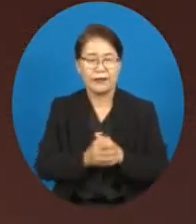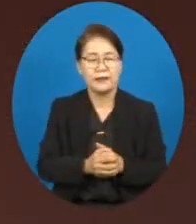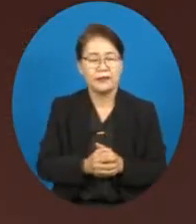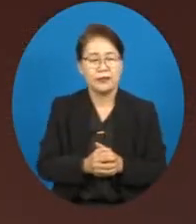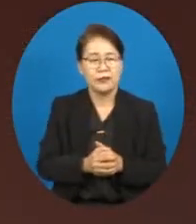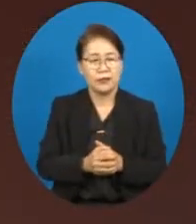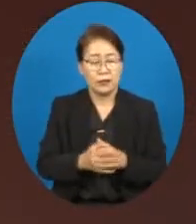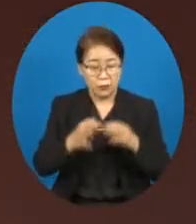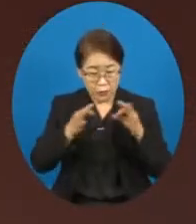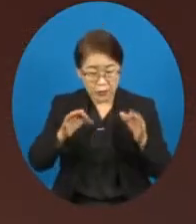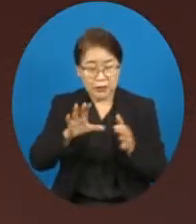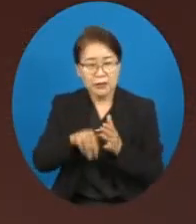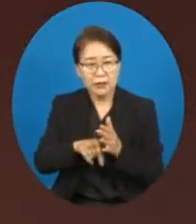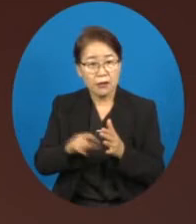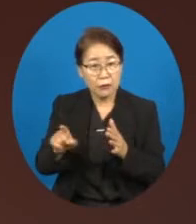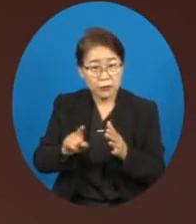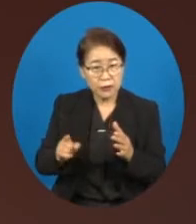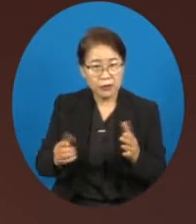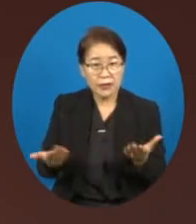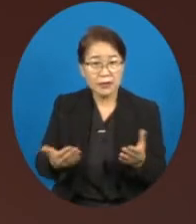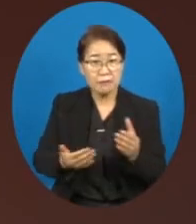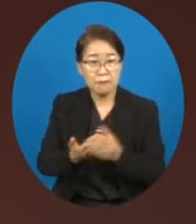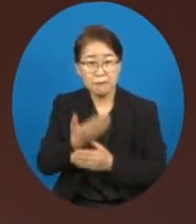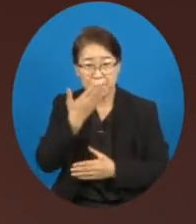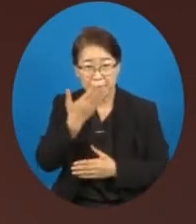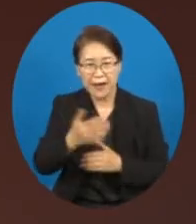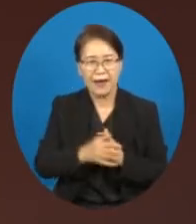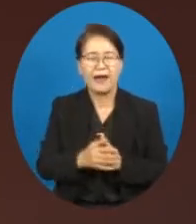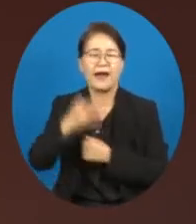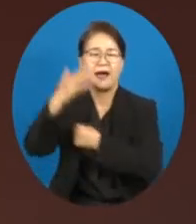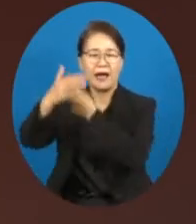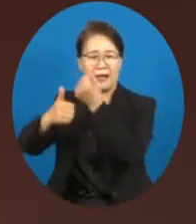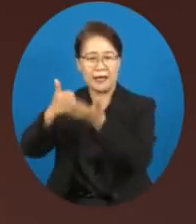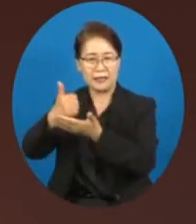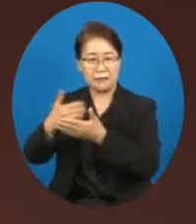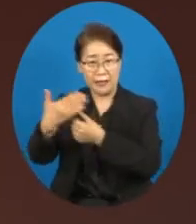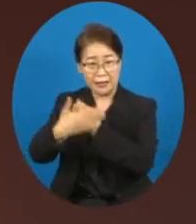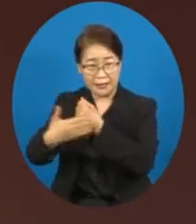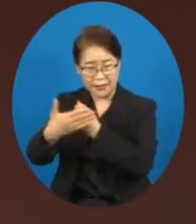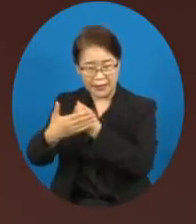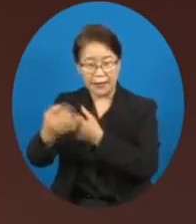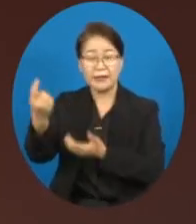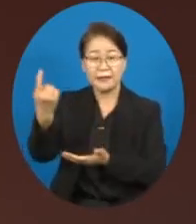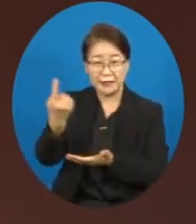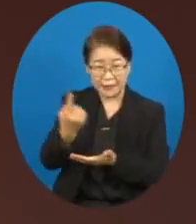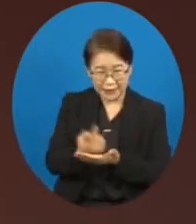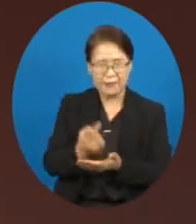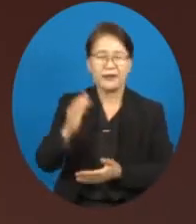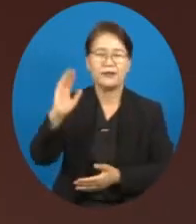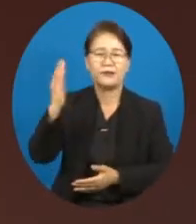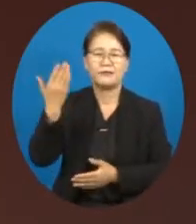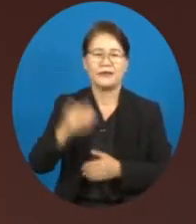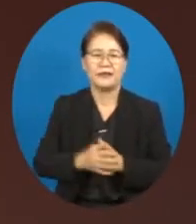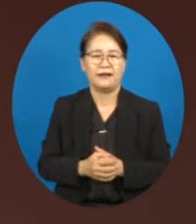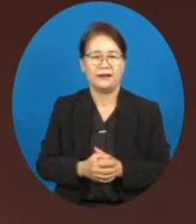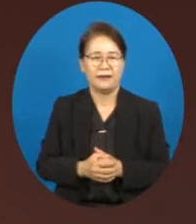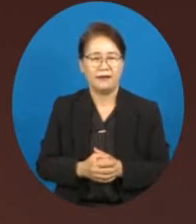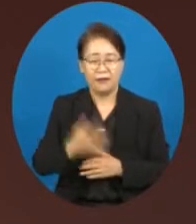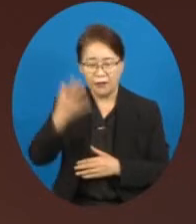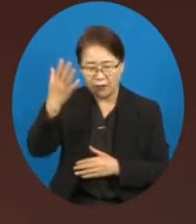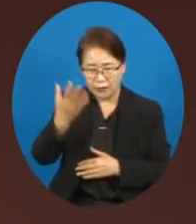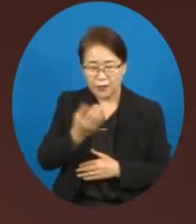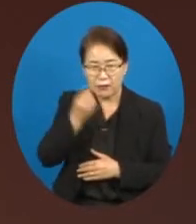때에 어떤 일이 일어났습니까? 하나님의 은총이 임하였습니다.